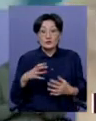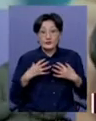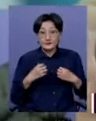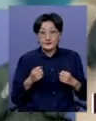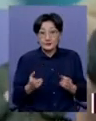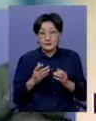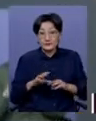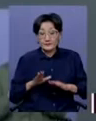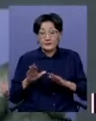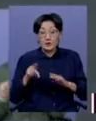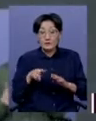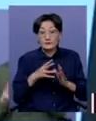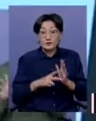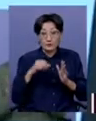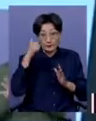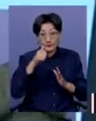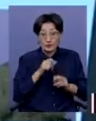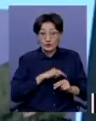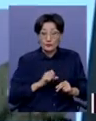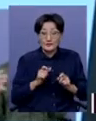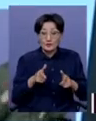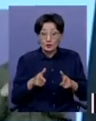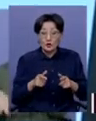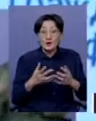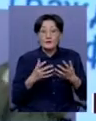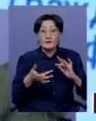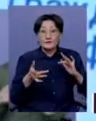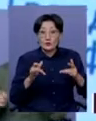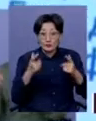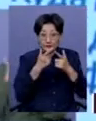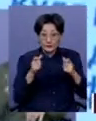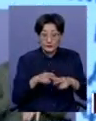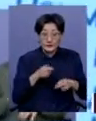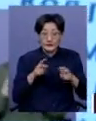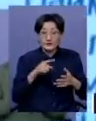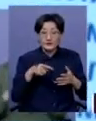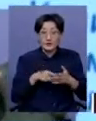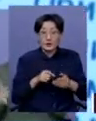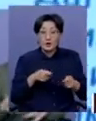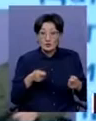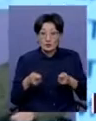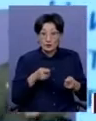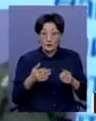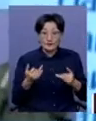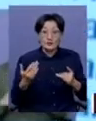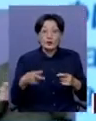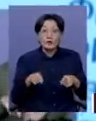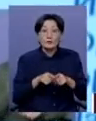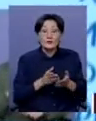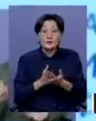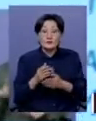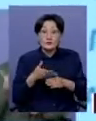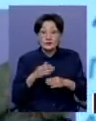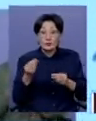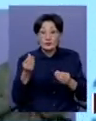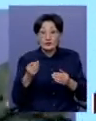сақтау вице-министрі болып 2018 жылы тағайындалған. Ол цифрландыру және ақпараттық қауіпсіздік мәселелеріне жетекшілік етті. Қазір ол дәп осы салаға бөлінген